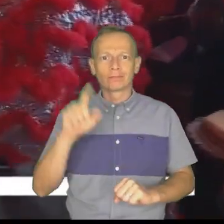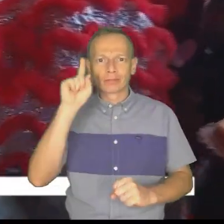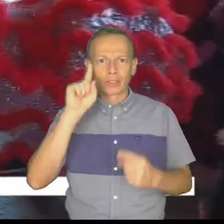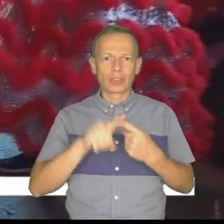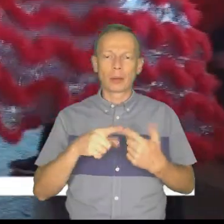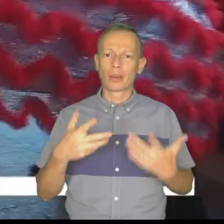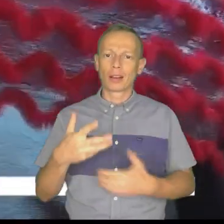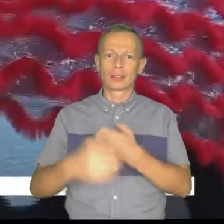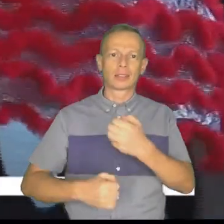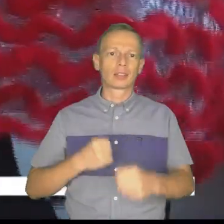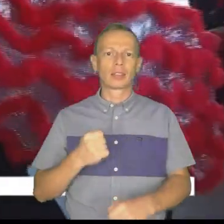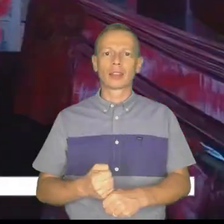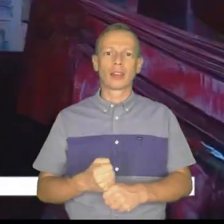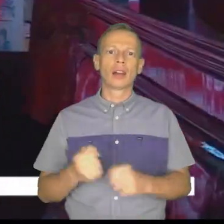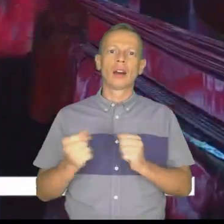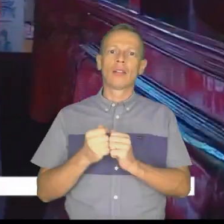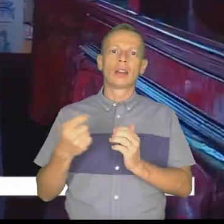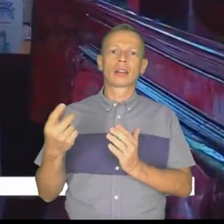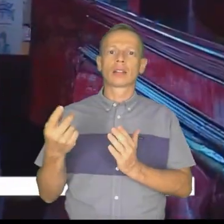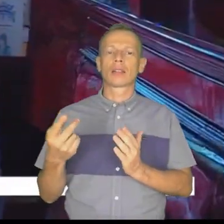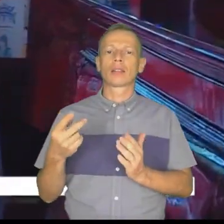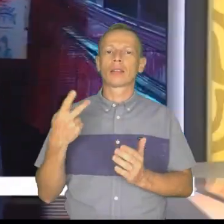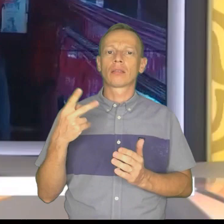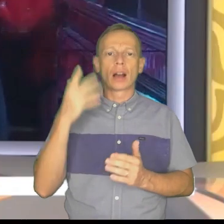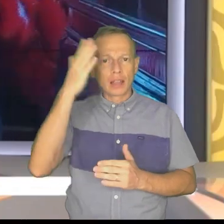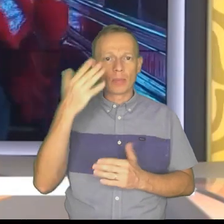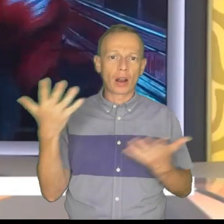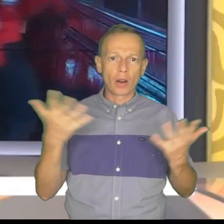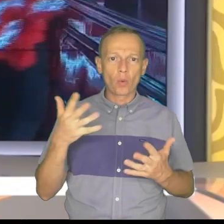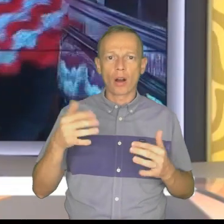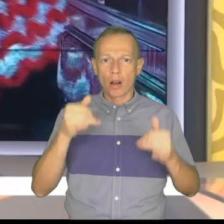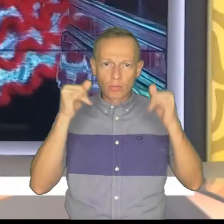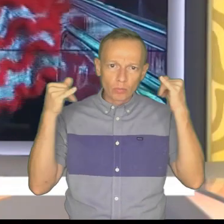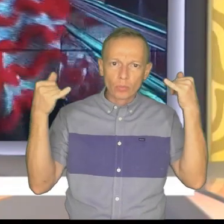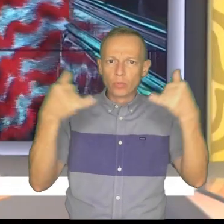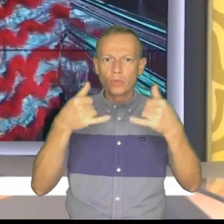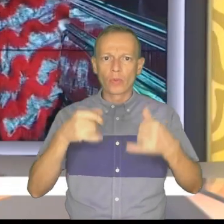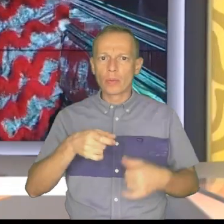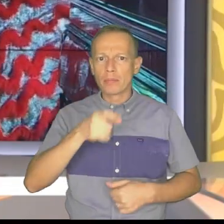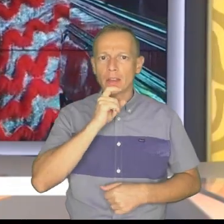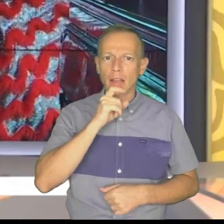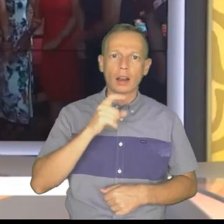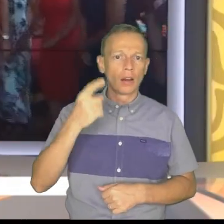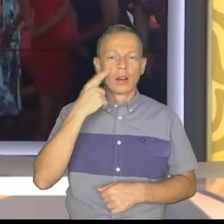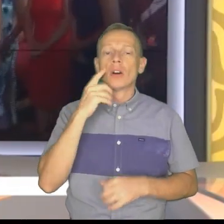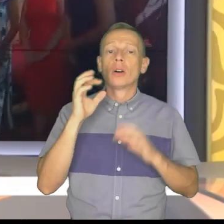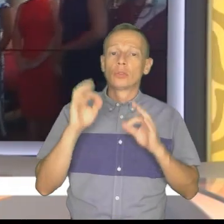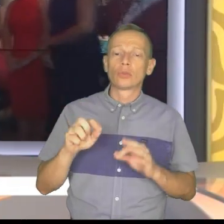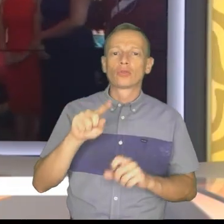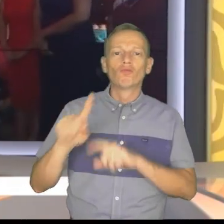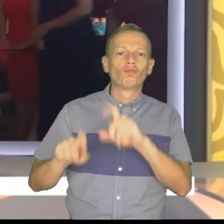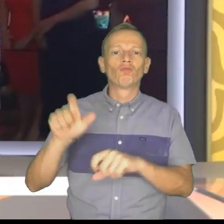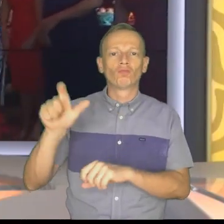vous rappelle, est placé cette année sous le signe du buffle métal. Écoutons à présent l'oracle Richard Chenou au micro de